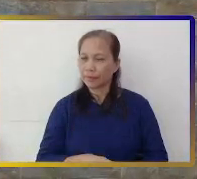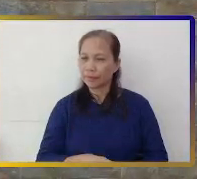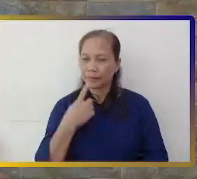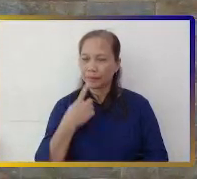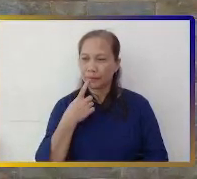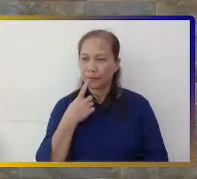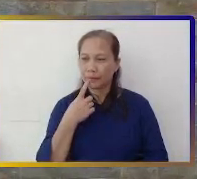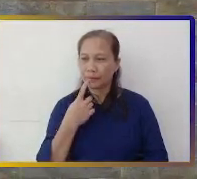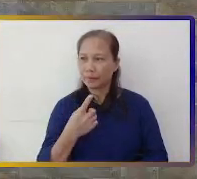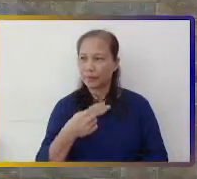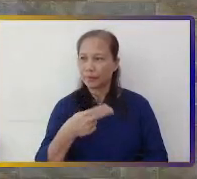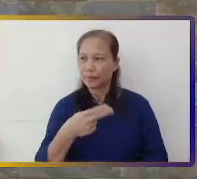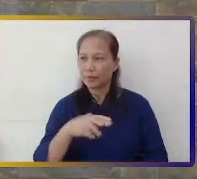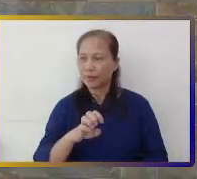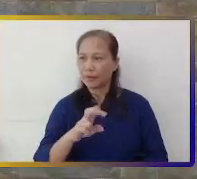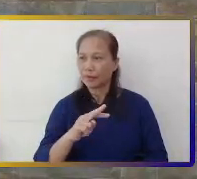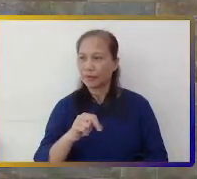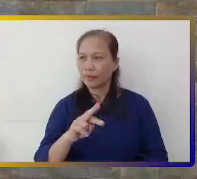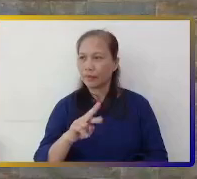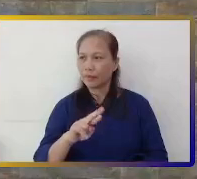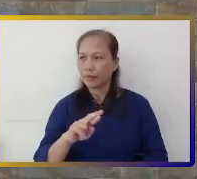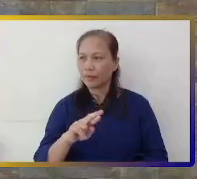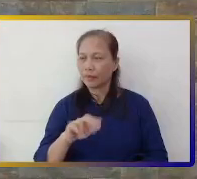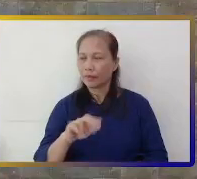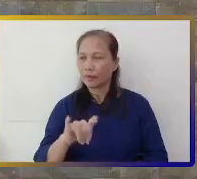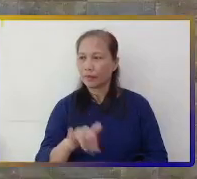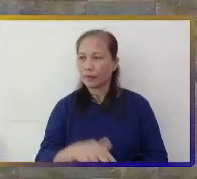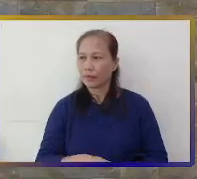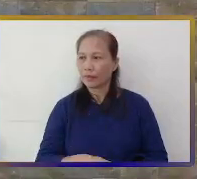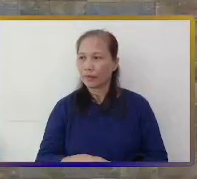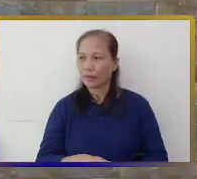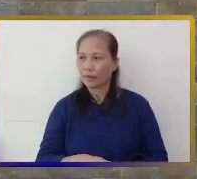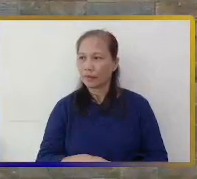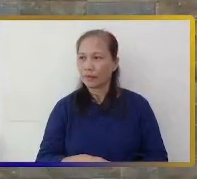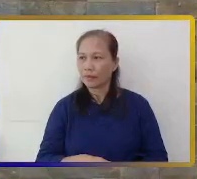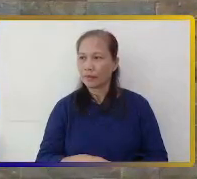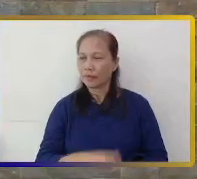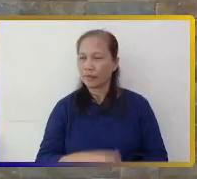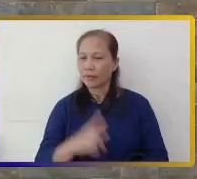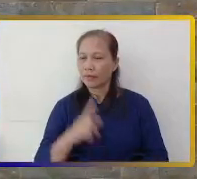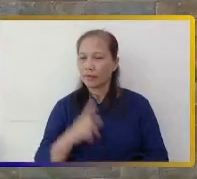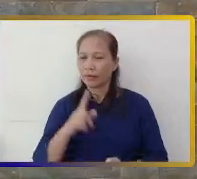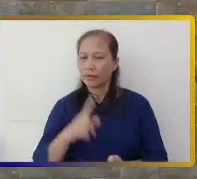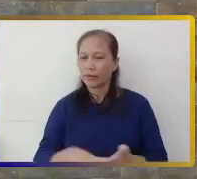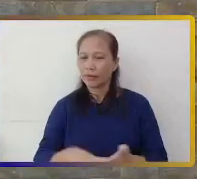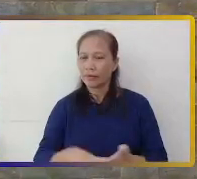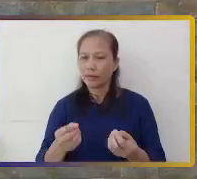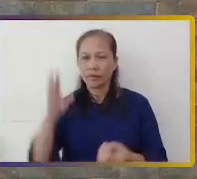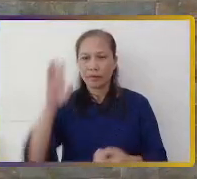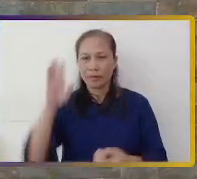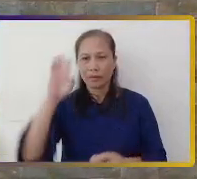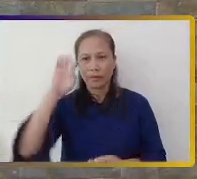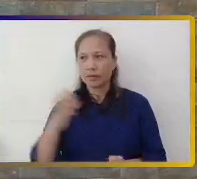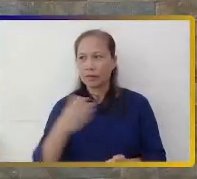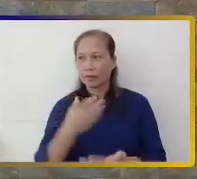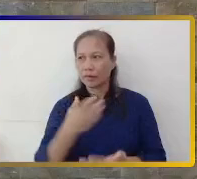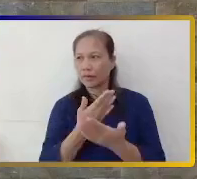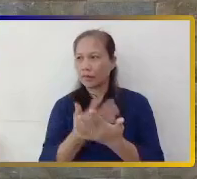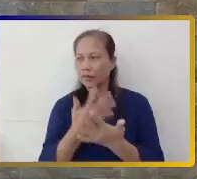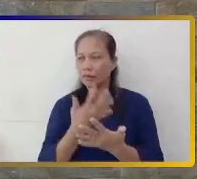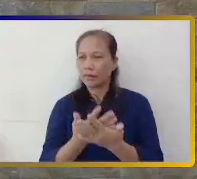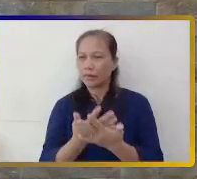Henry Henry of lausin ang ginawa po sa kanya kinulong po siya It's because Dumadami po yung